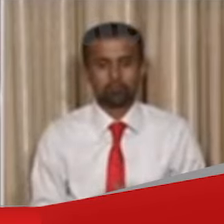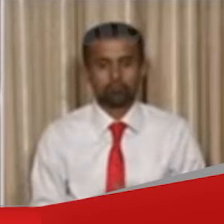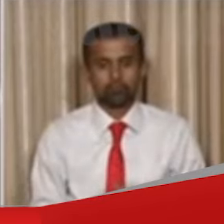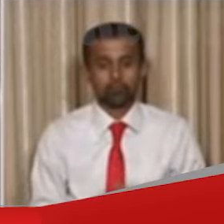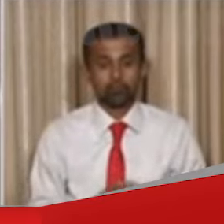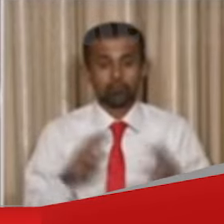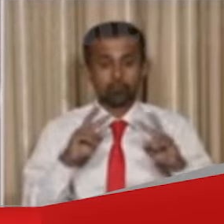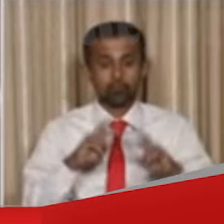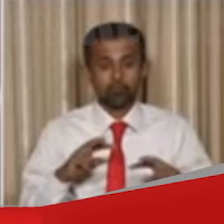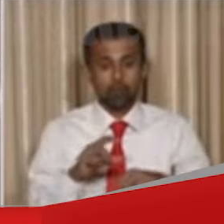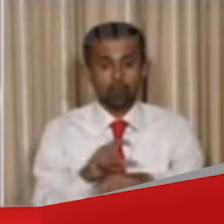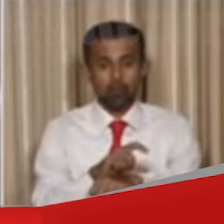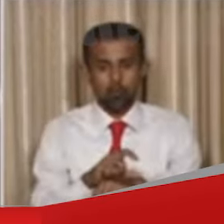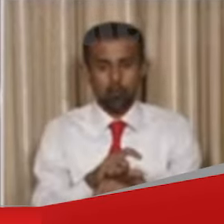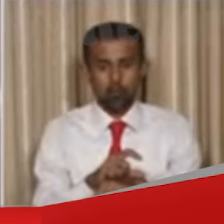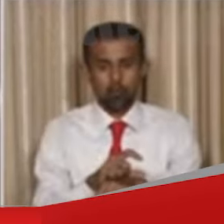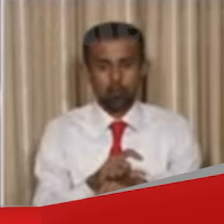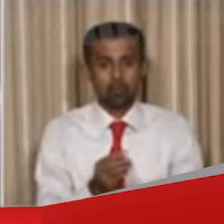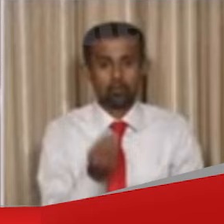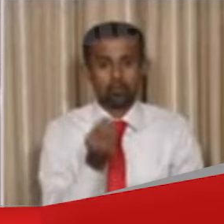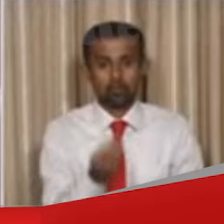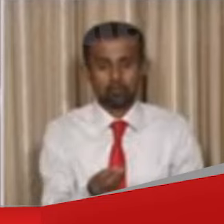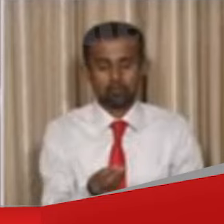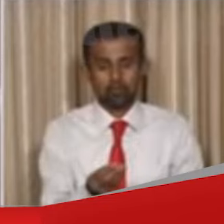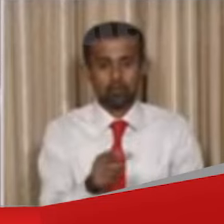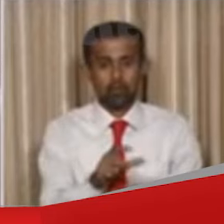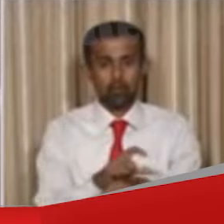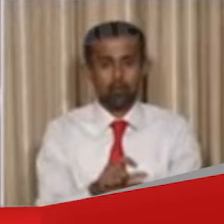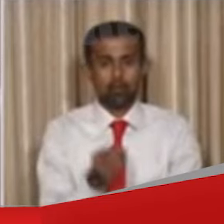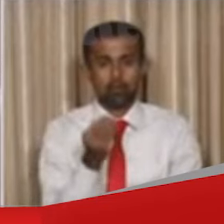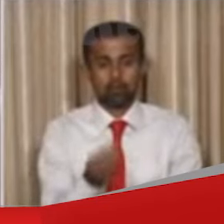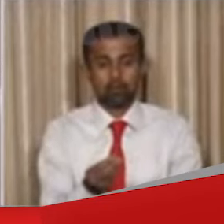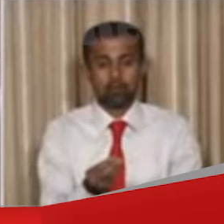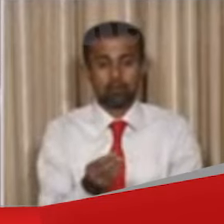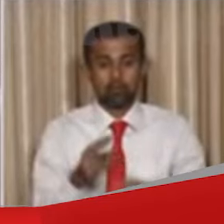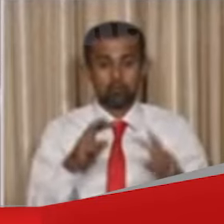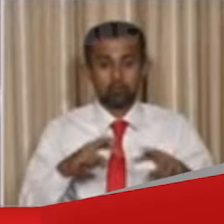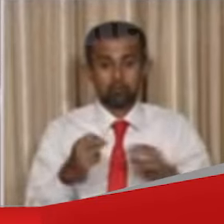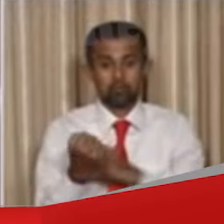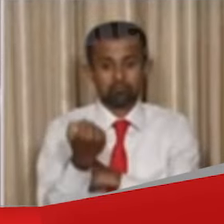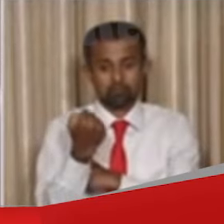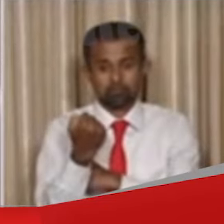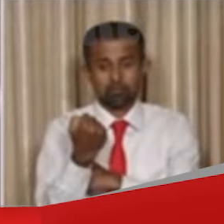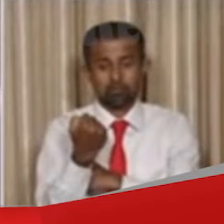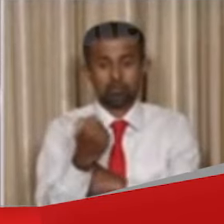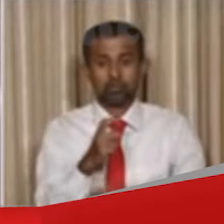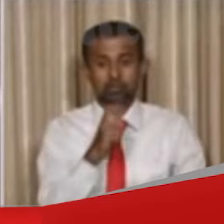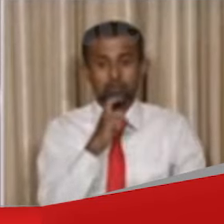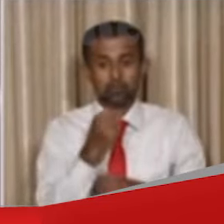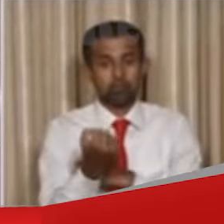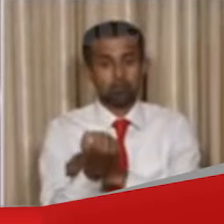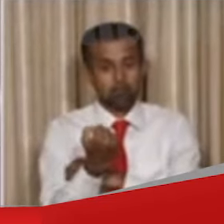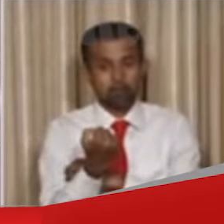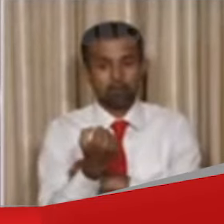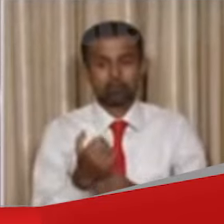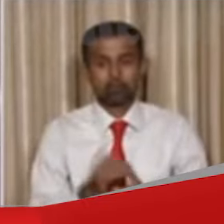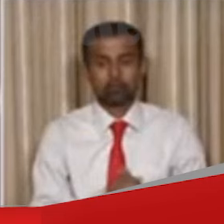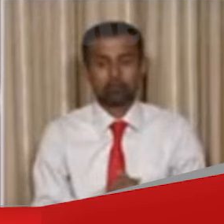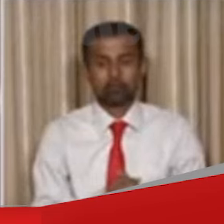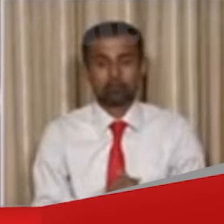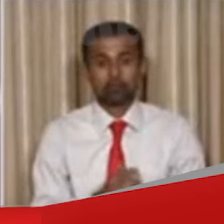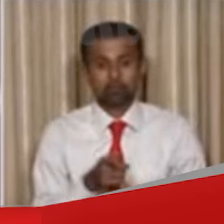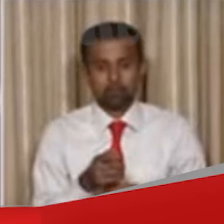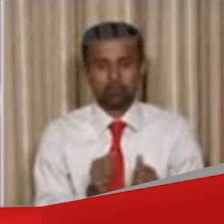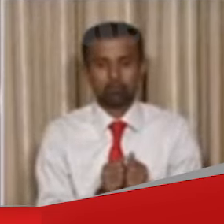විමර්ශන කොමිසමට අදාළව ලබා දීලා තියෙන මේ කොමිසමට ලබා දීලා තියෙන විමර්ශන බලය අධිකරණ බලය මේ